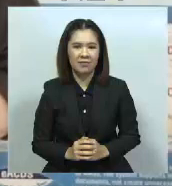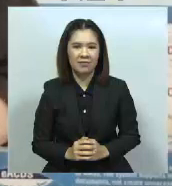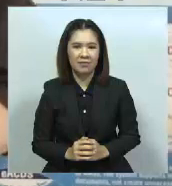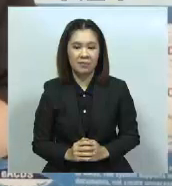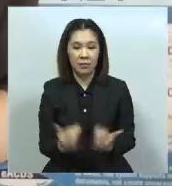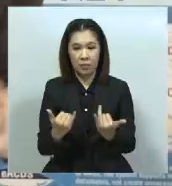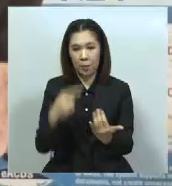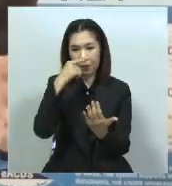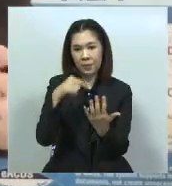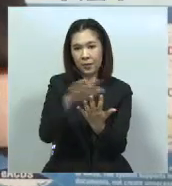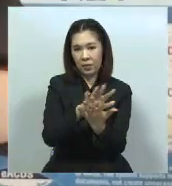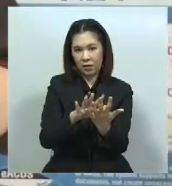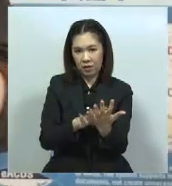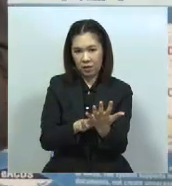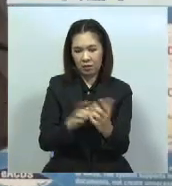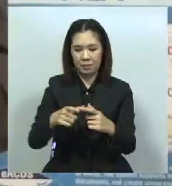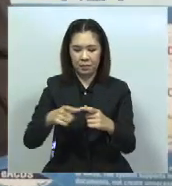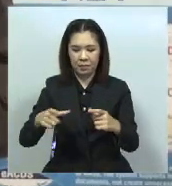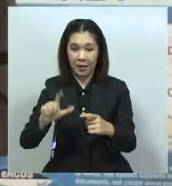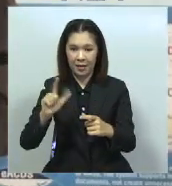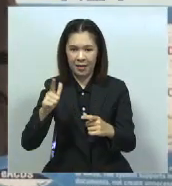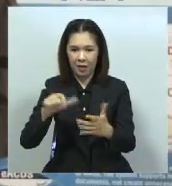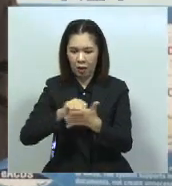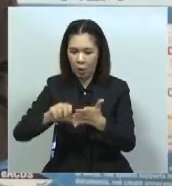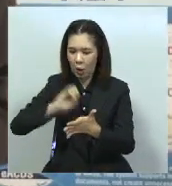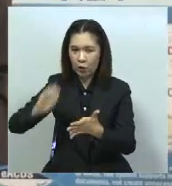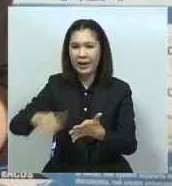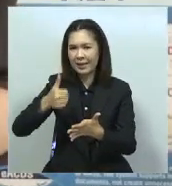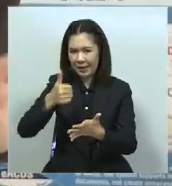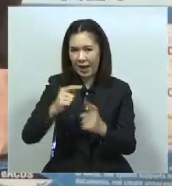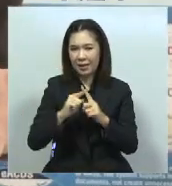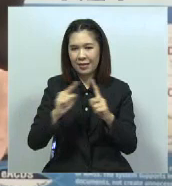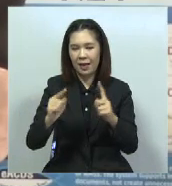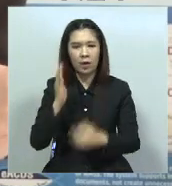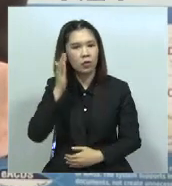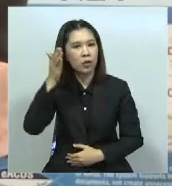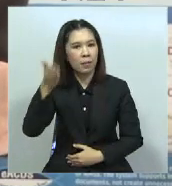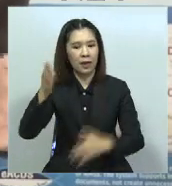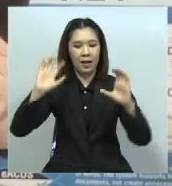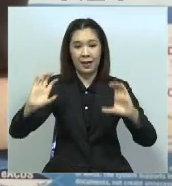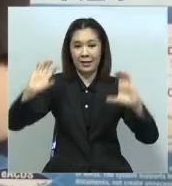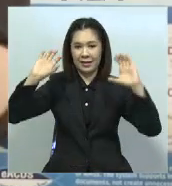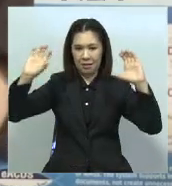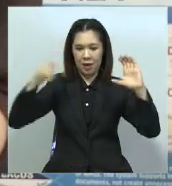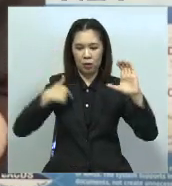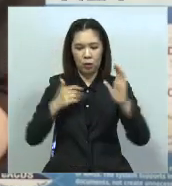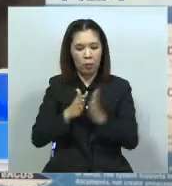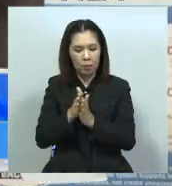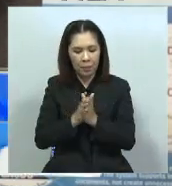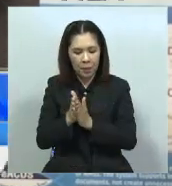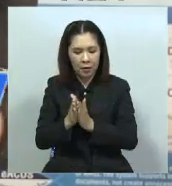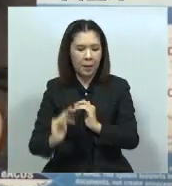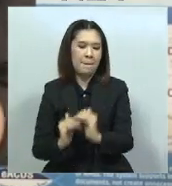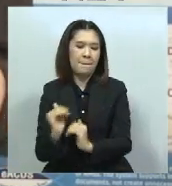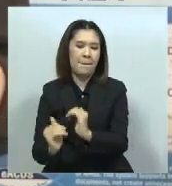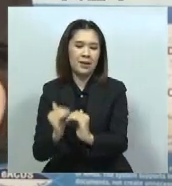ถึงแม้ว่าประเทศไทยนะครับจะสามารถปลดล็อกใบเหลือง IUU ลงได้แล้วนะครับแต่เชื่อว่าหลังจากนี้รัฐบาลเองจะยังคงไม่หยุดพัฒนาและ